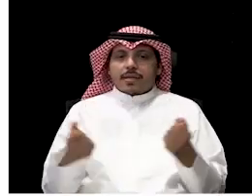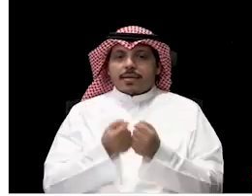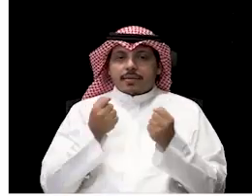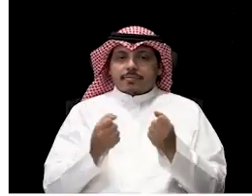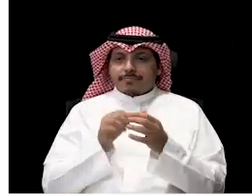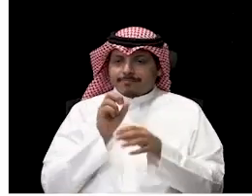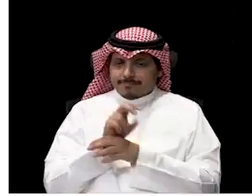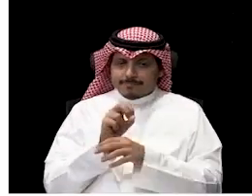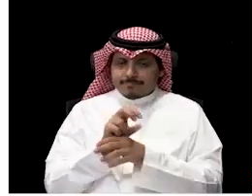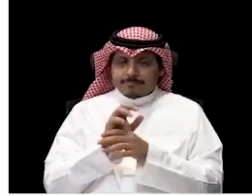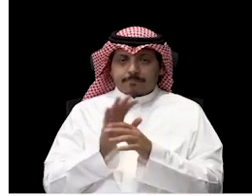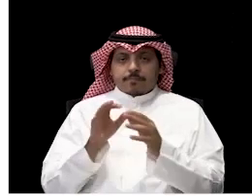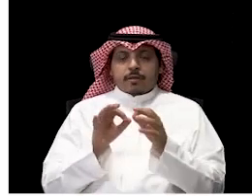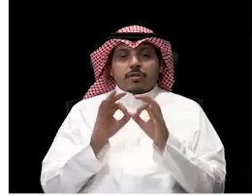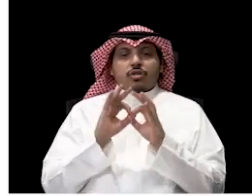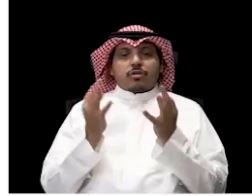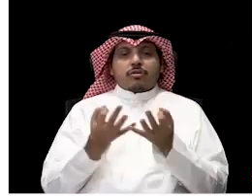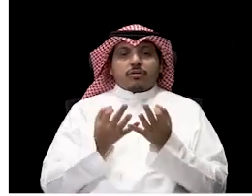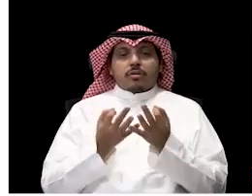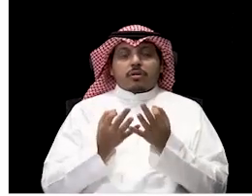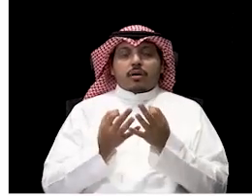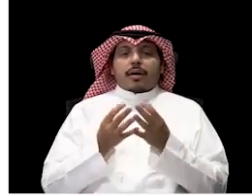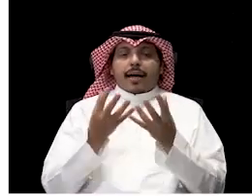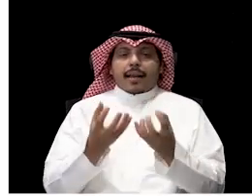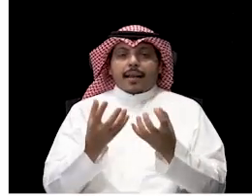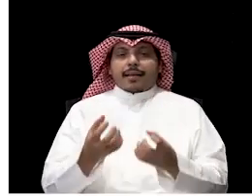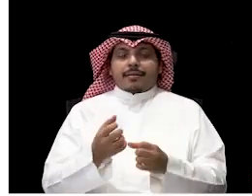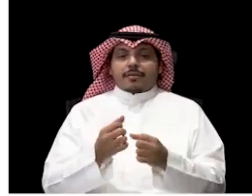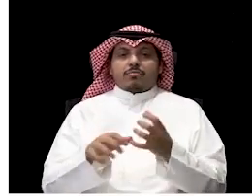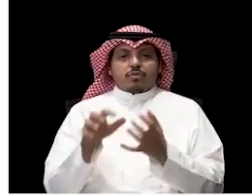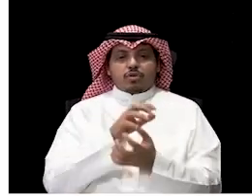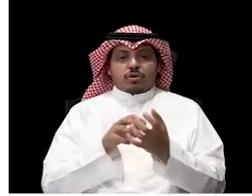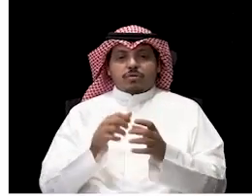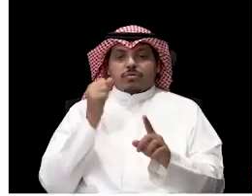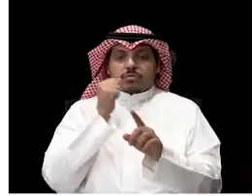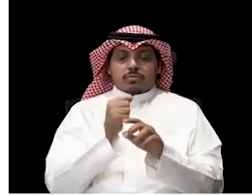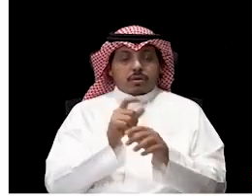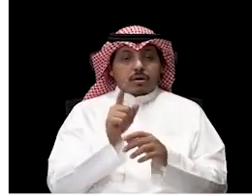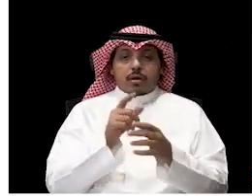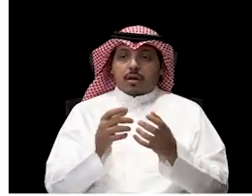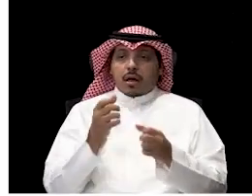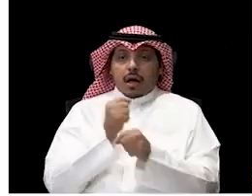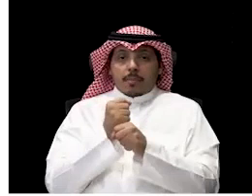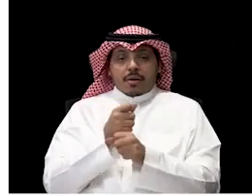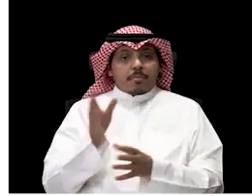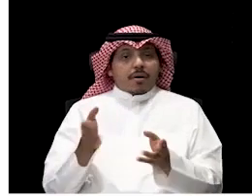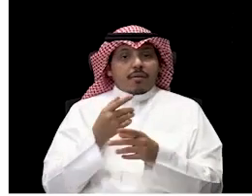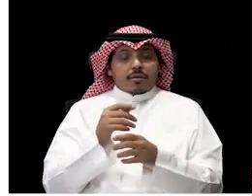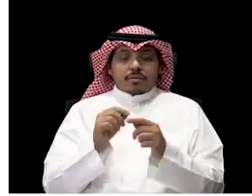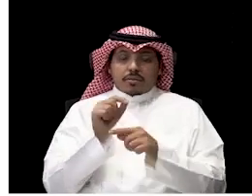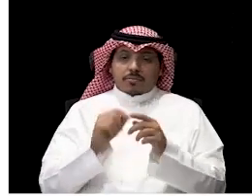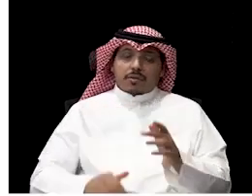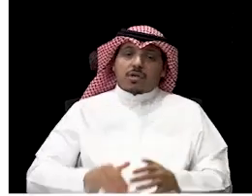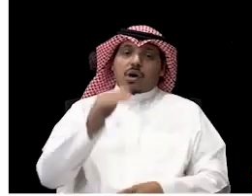من آثار البطالة الاجتماعية قلة الجرائم، خطأ، تزيد من الجرائم. التضخم